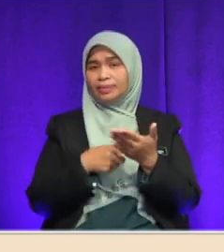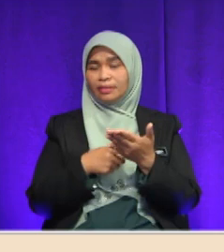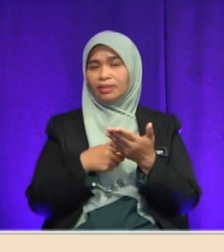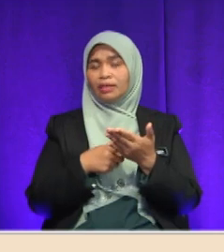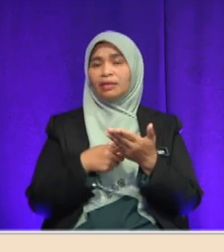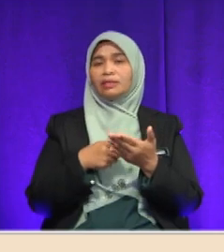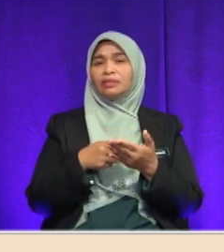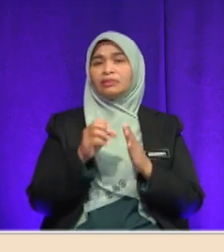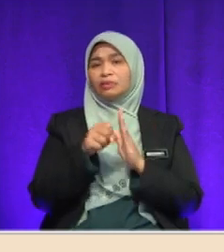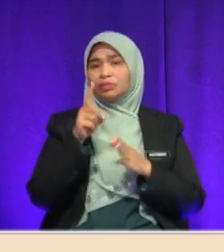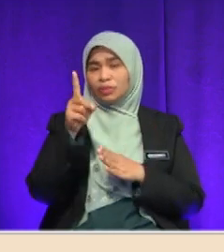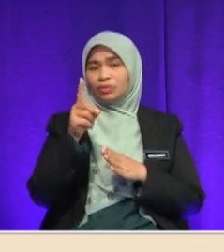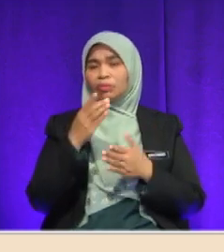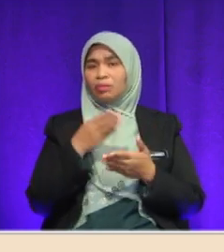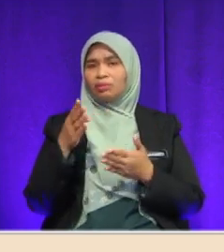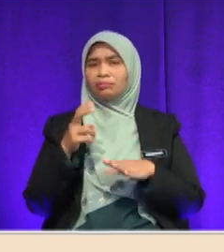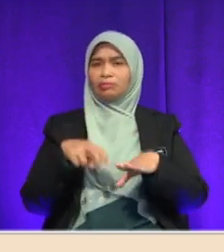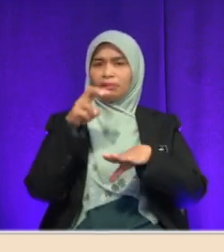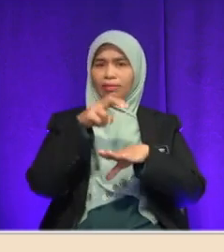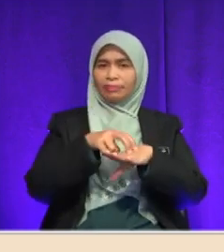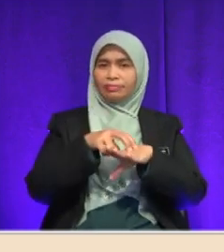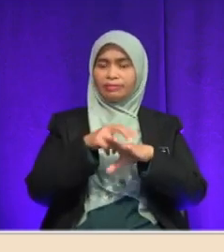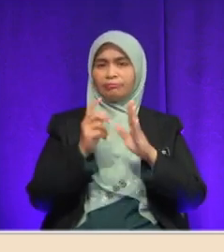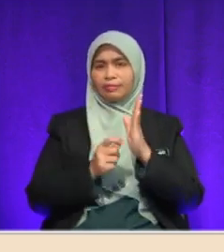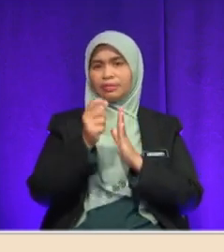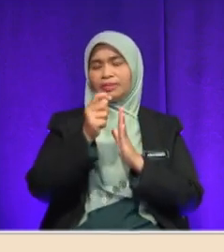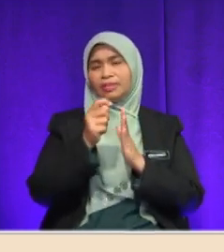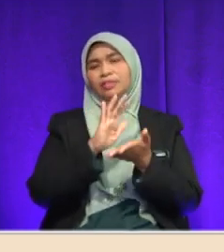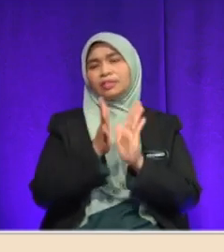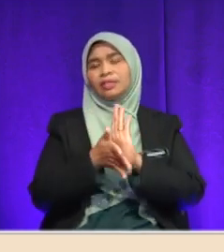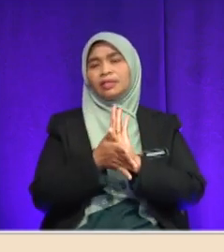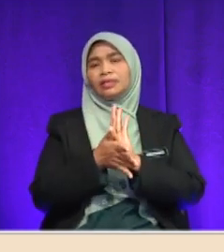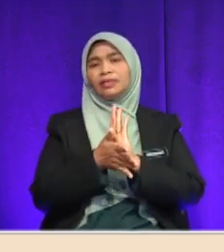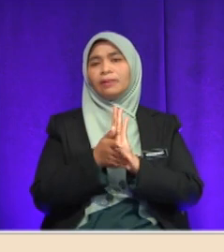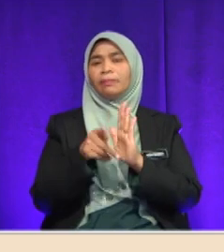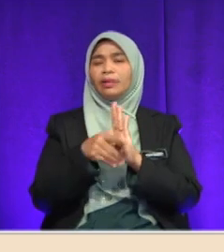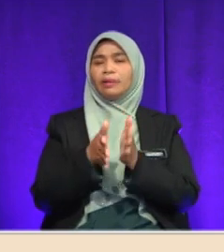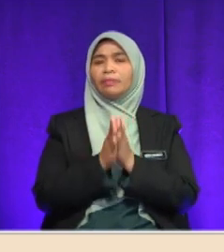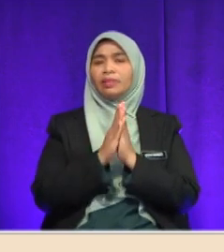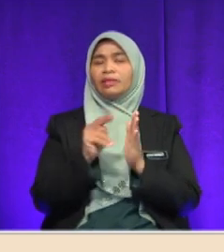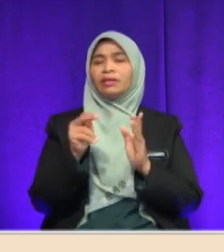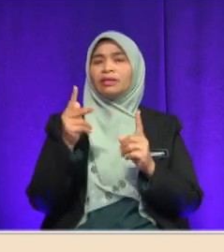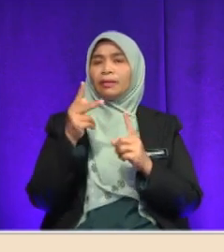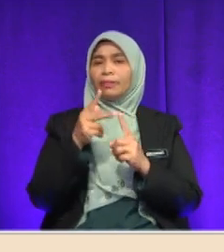barang dijangkakan naik pada masa depan, maka permintaan ke atas barang